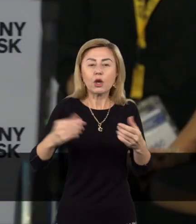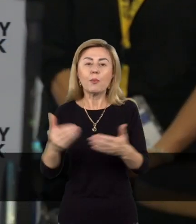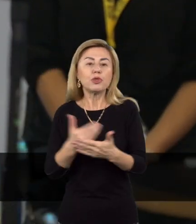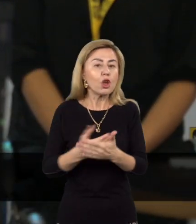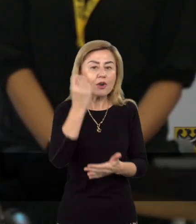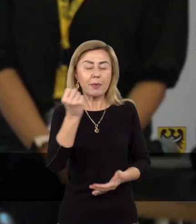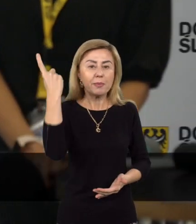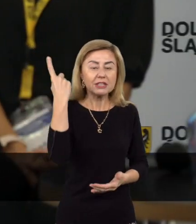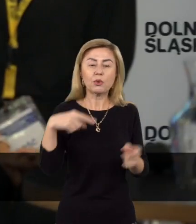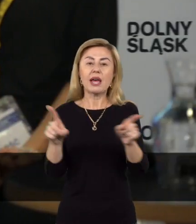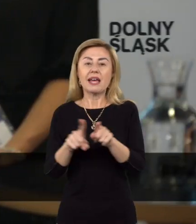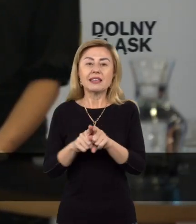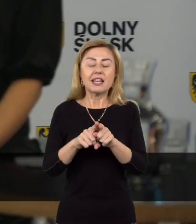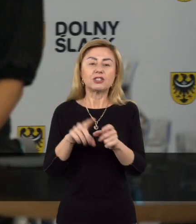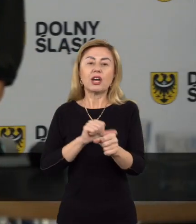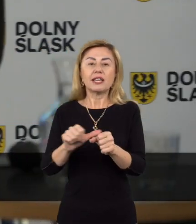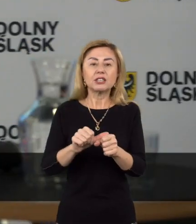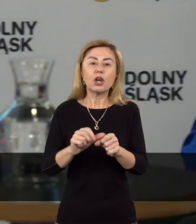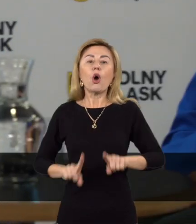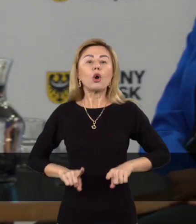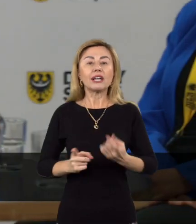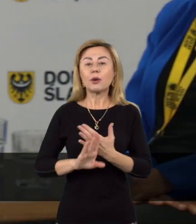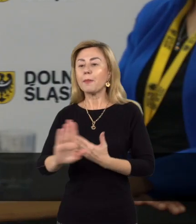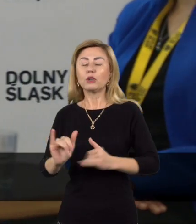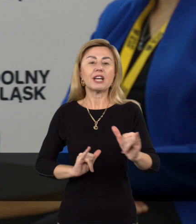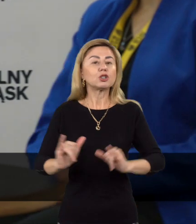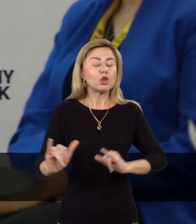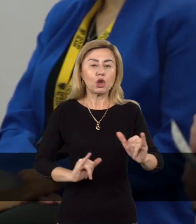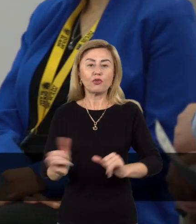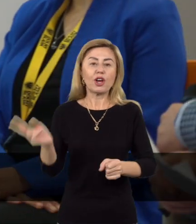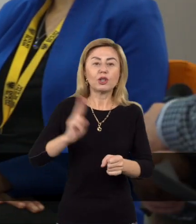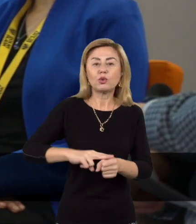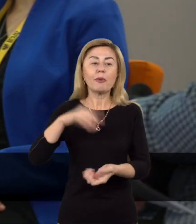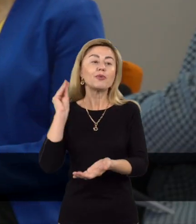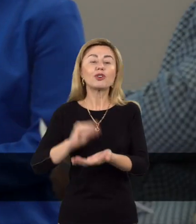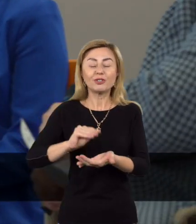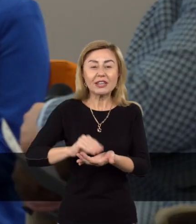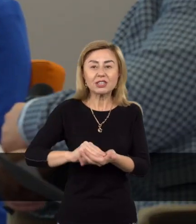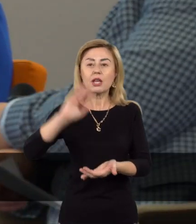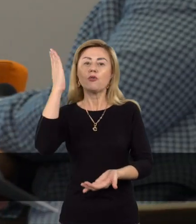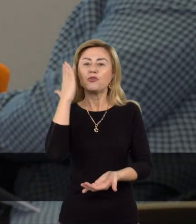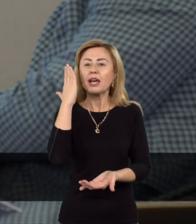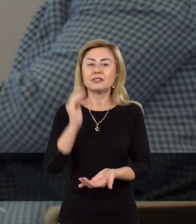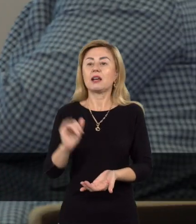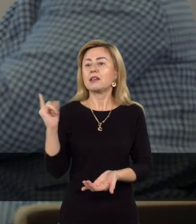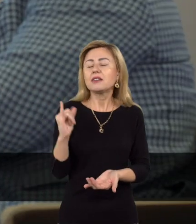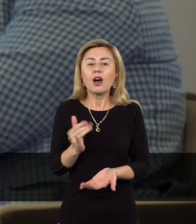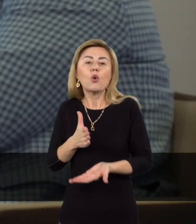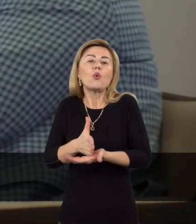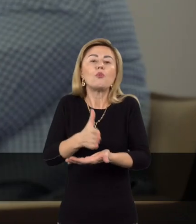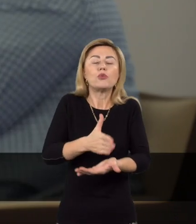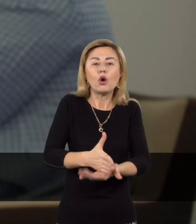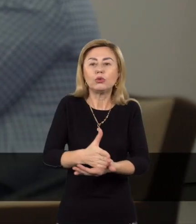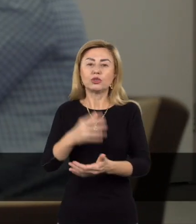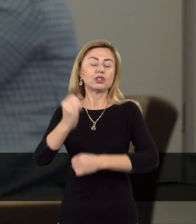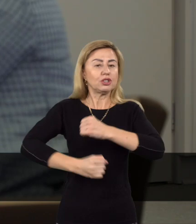nowych rozwiązaniach, ale co ważne, jest tutaj też ten głos organizacji pozarządowych, które mają tą też wiedzę taką wprost, wypływającą z